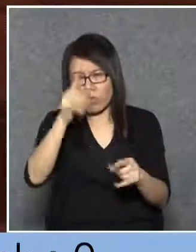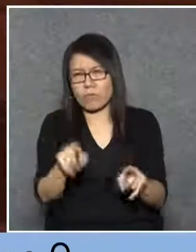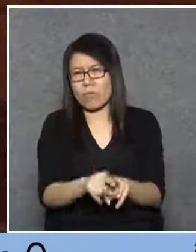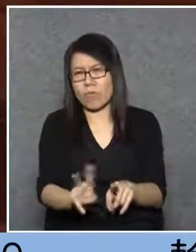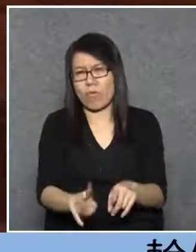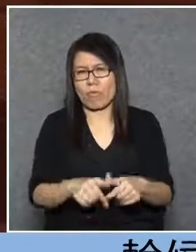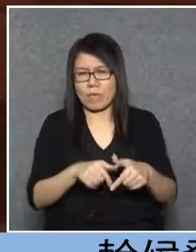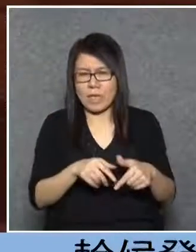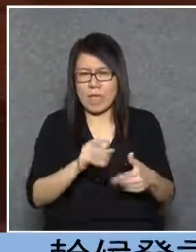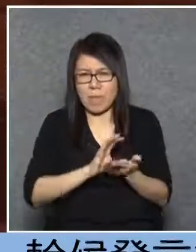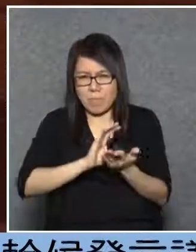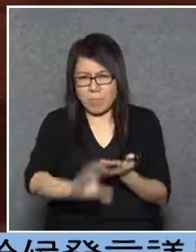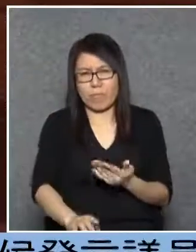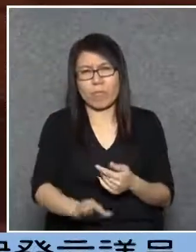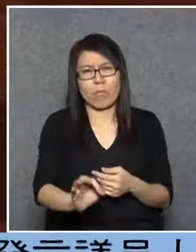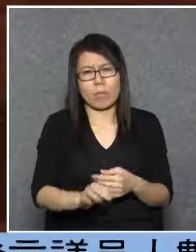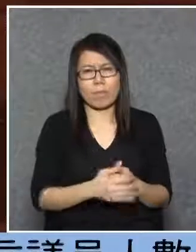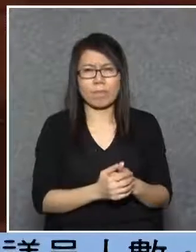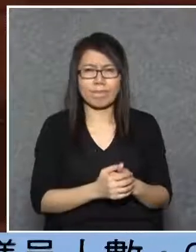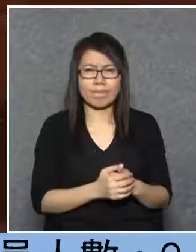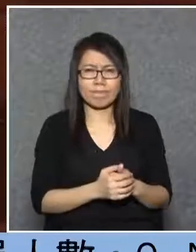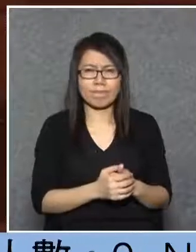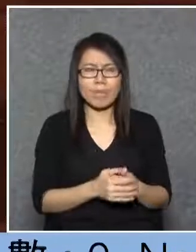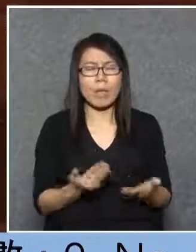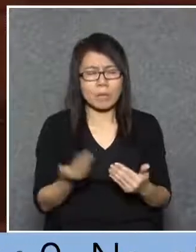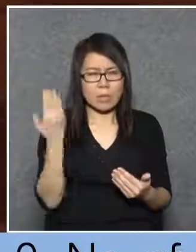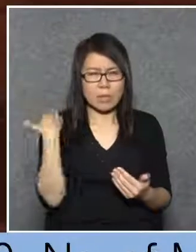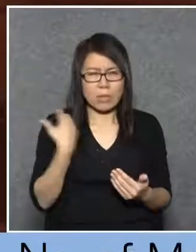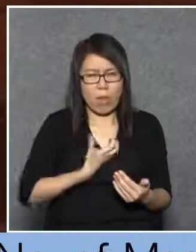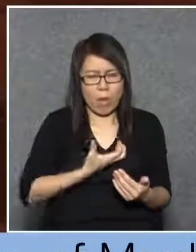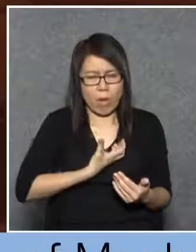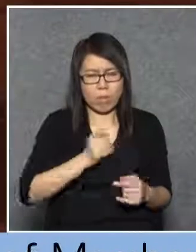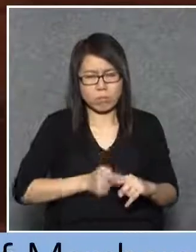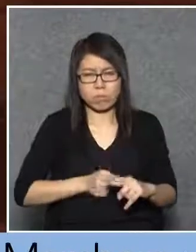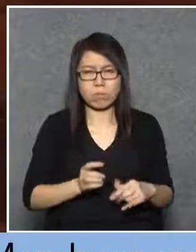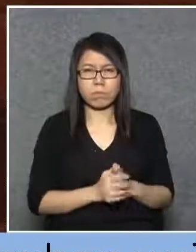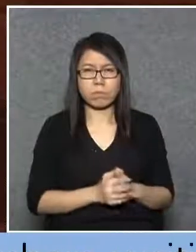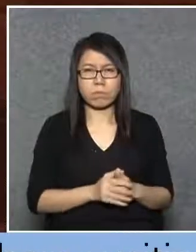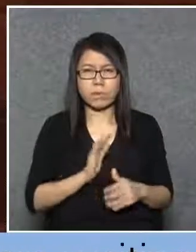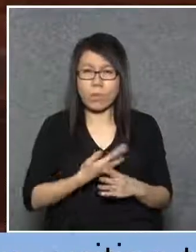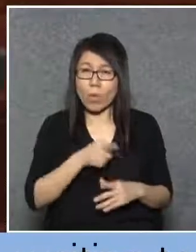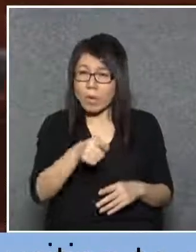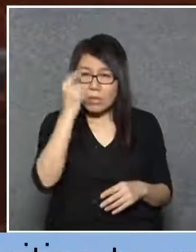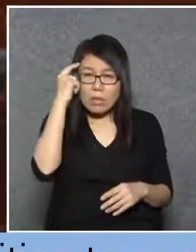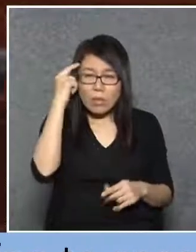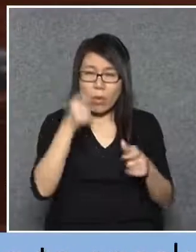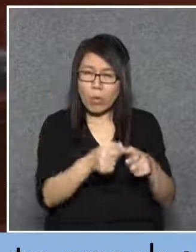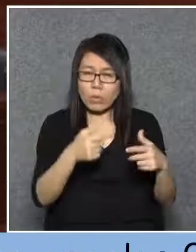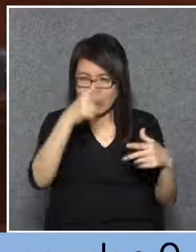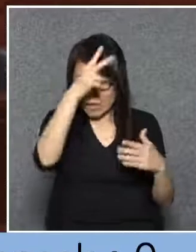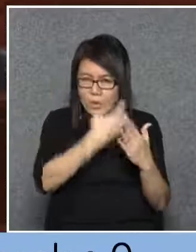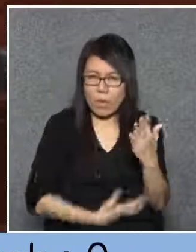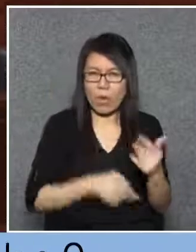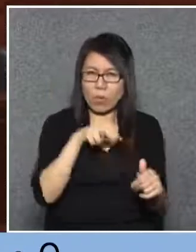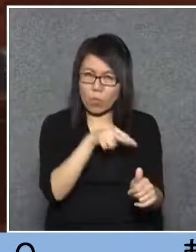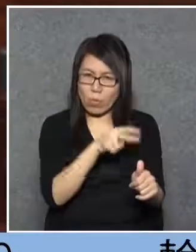行這個一筆過撥款。所以當時我是很憤怒，因為你熟悉公共政策、熟悉公共管理行